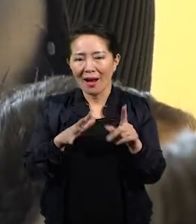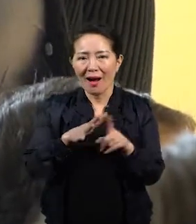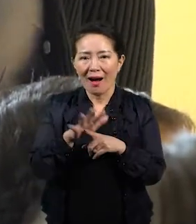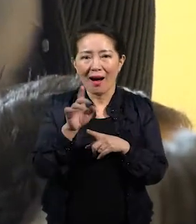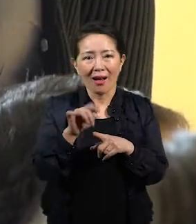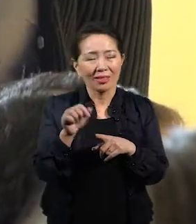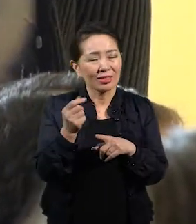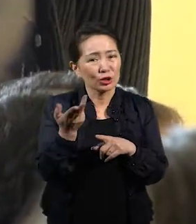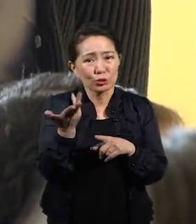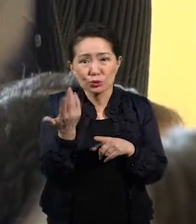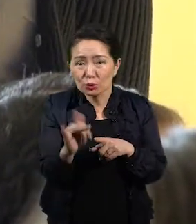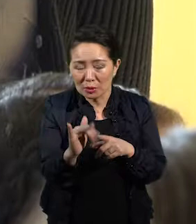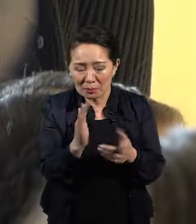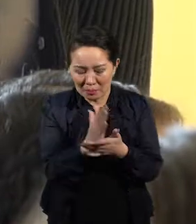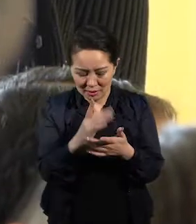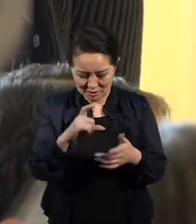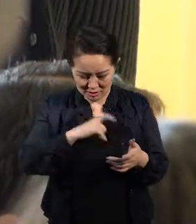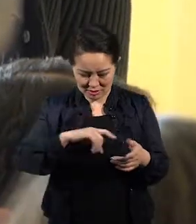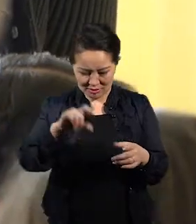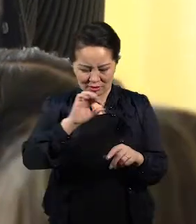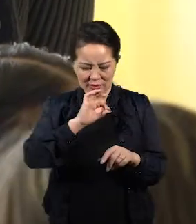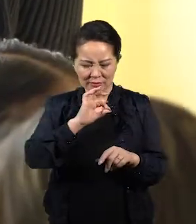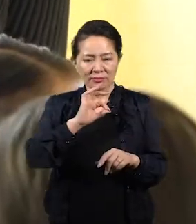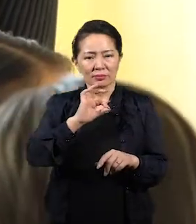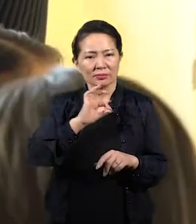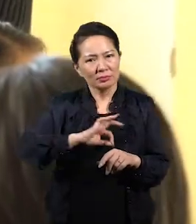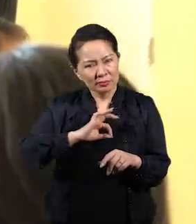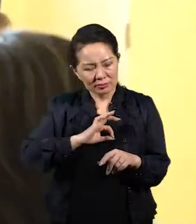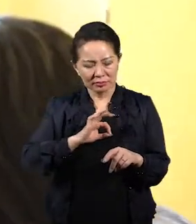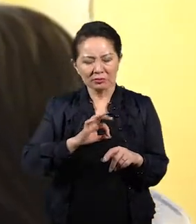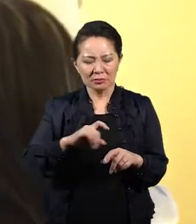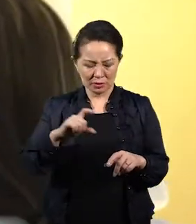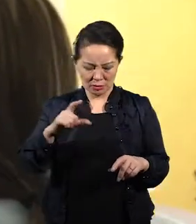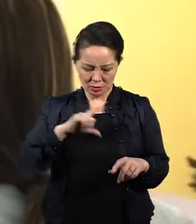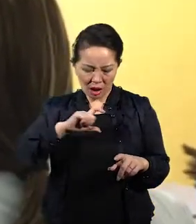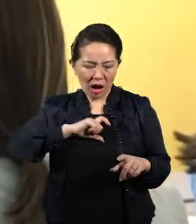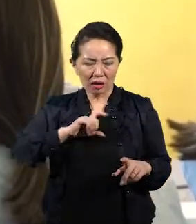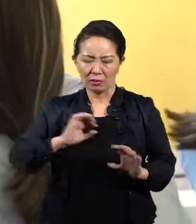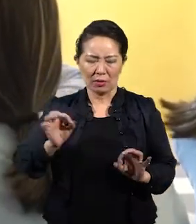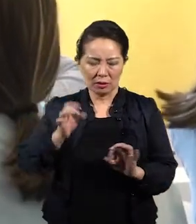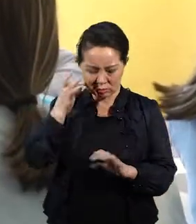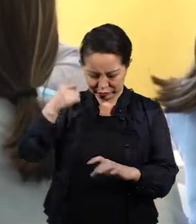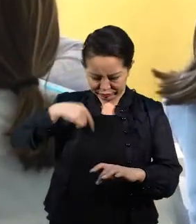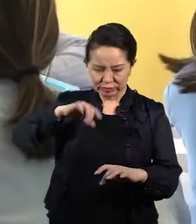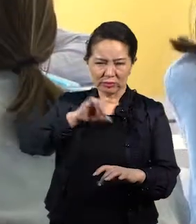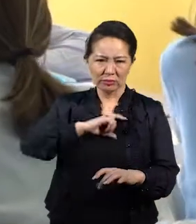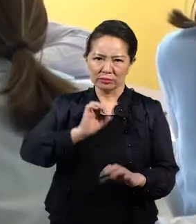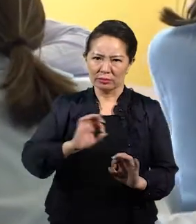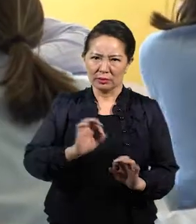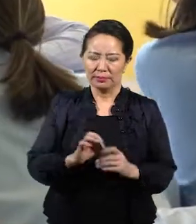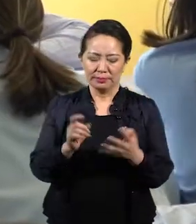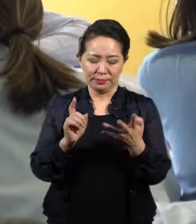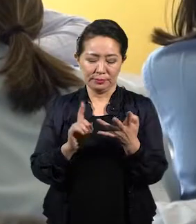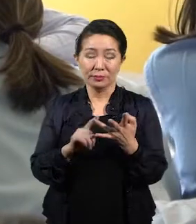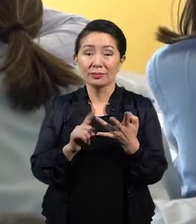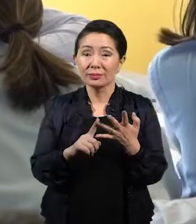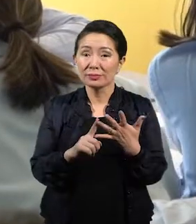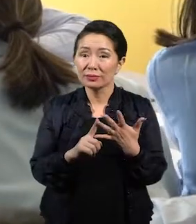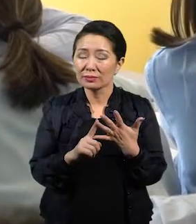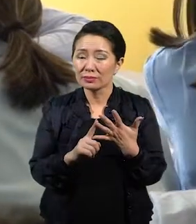халтшгүй байдал ирэхэд нөгөө эсний эрх байхгүй. Тэгээд дөрөв дахь асуулт нь